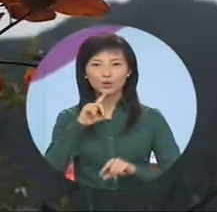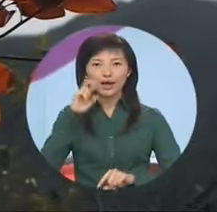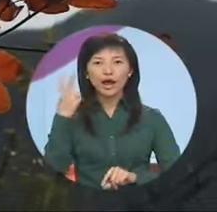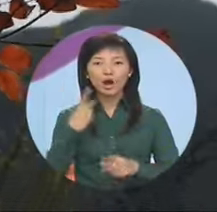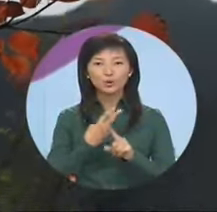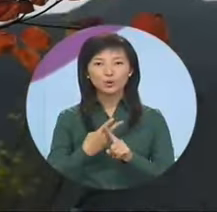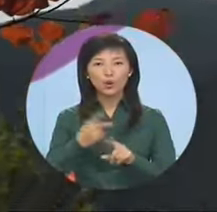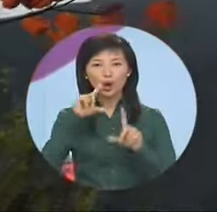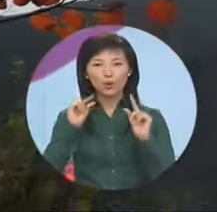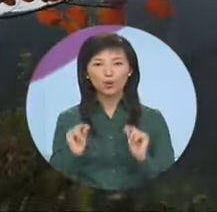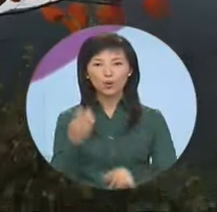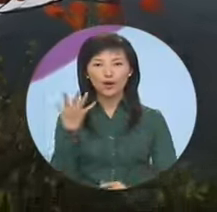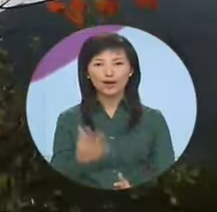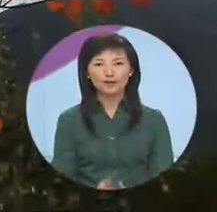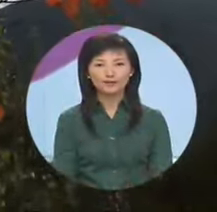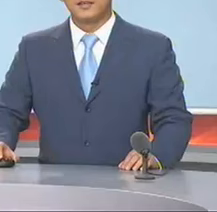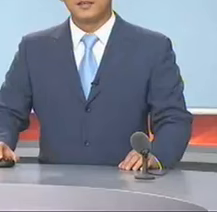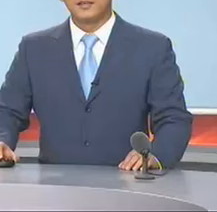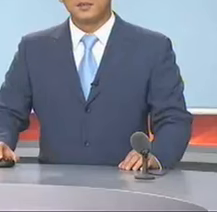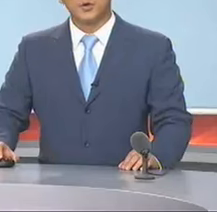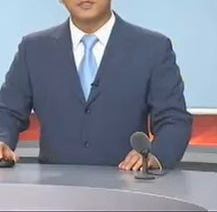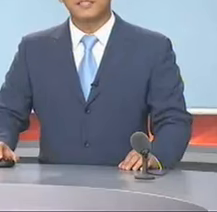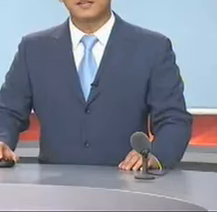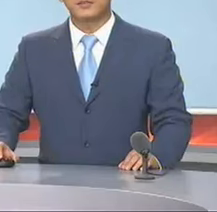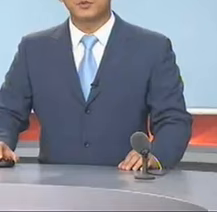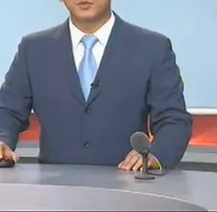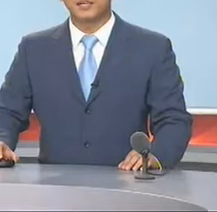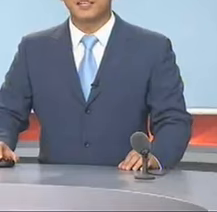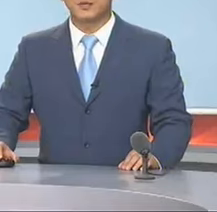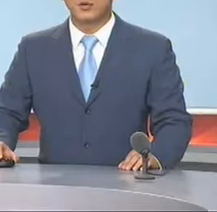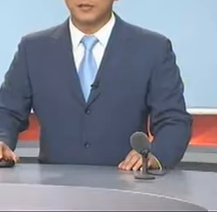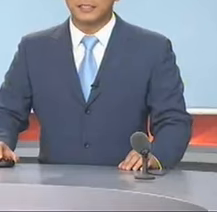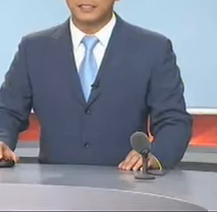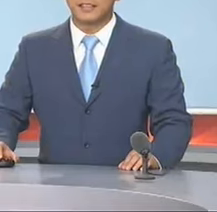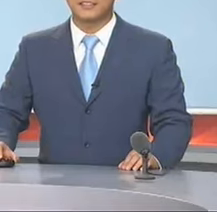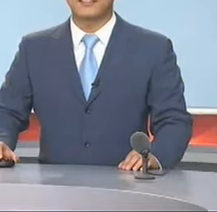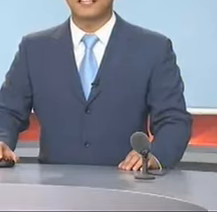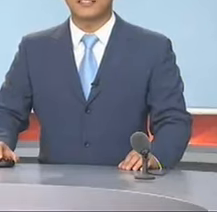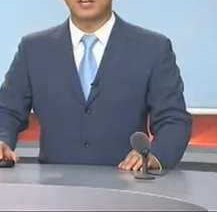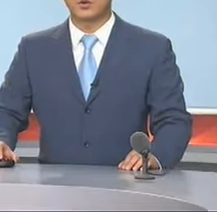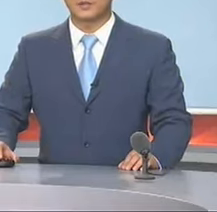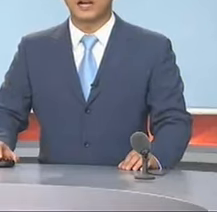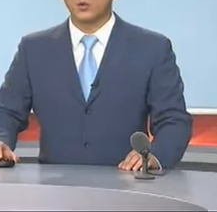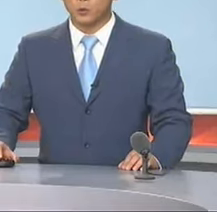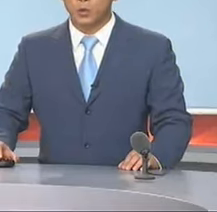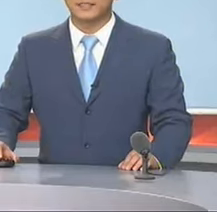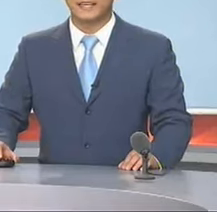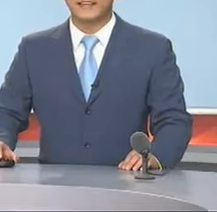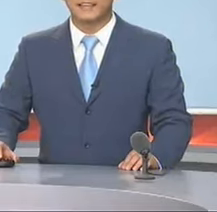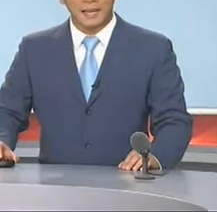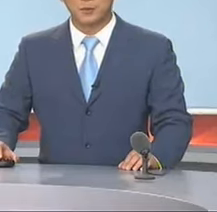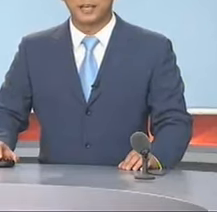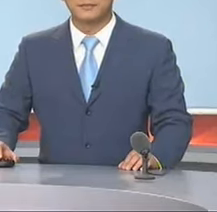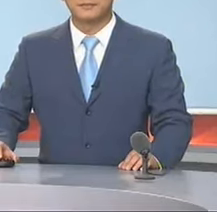二月花的美景。北京台报道。 融京城民俗和异国风情的第四届南锣鼓巷胡同